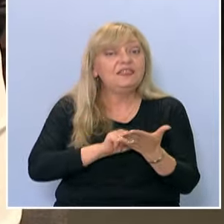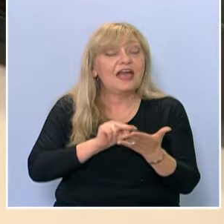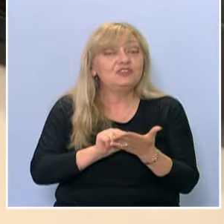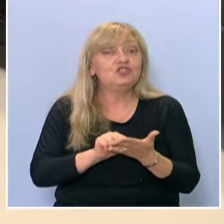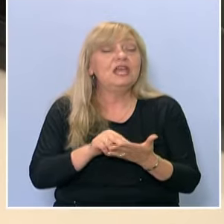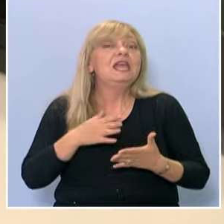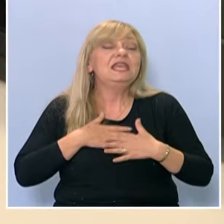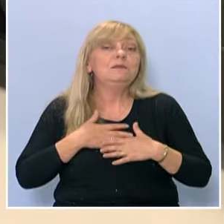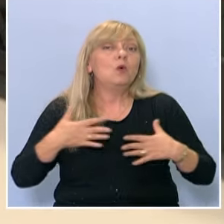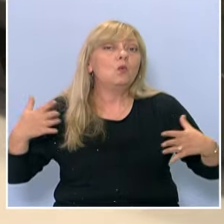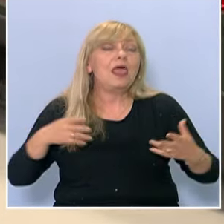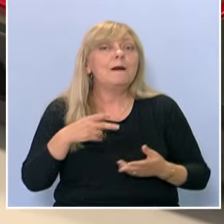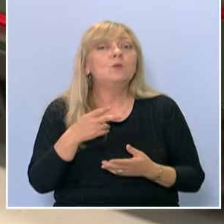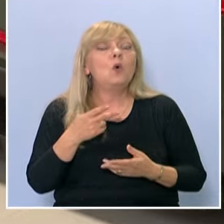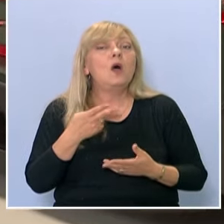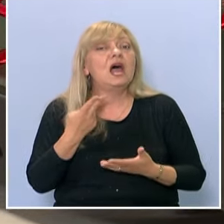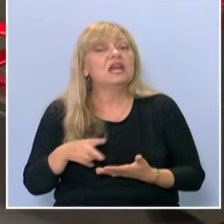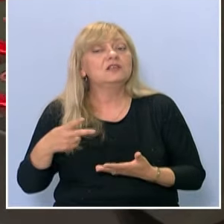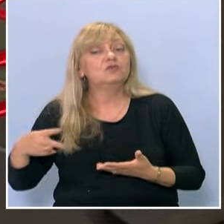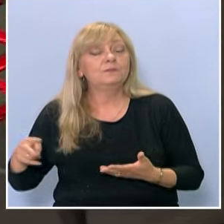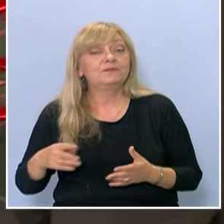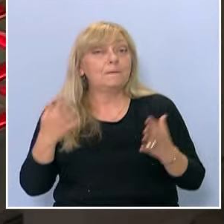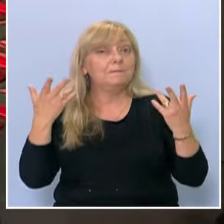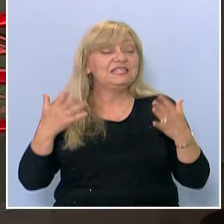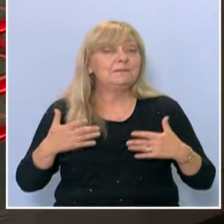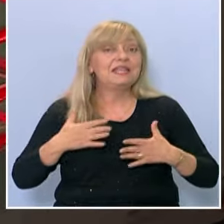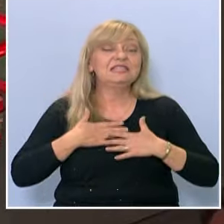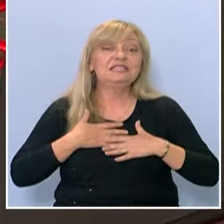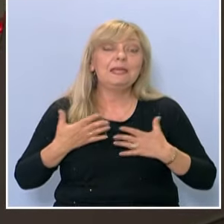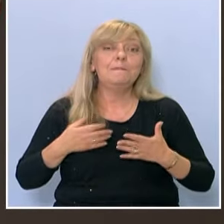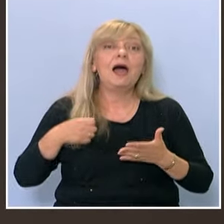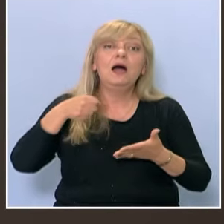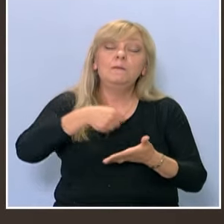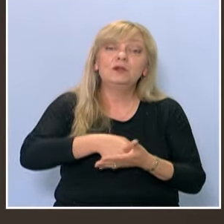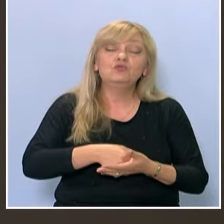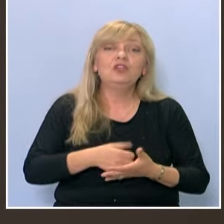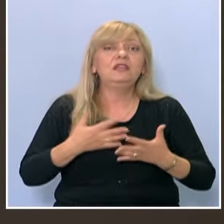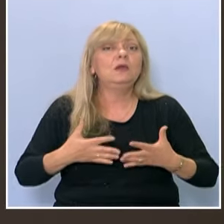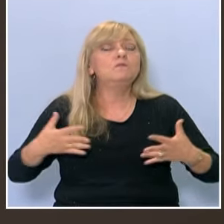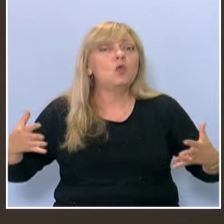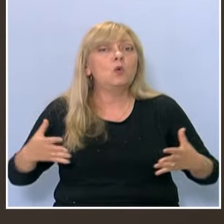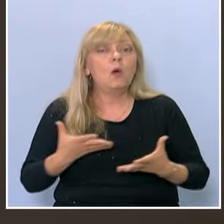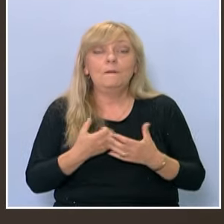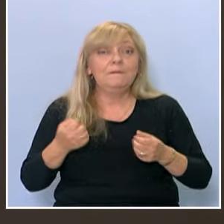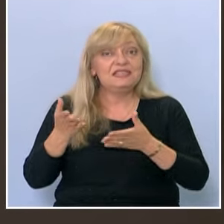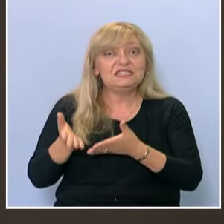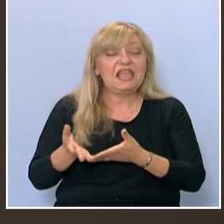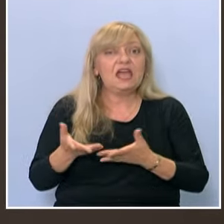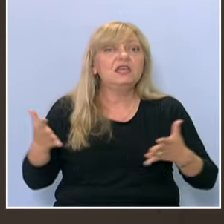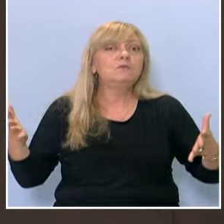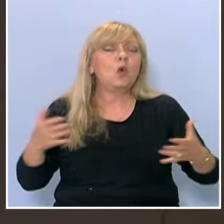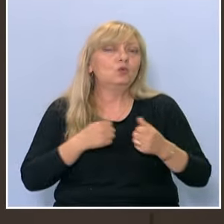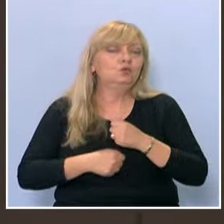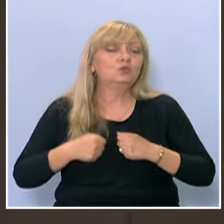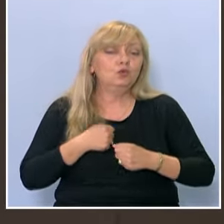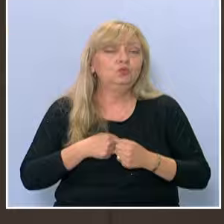разнообразие. Математиката има приложение в много, много от местата и без нея ще е много, много по-трудно. Сега, когато